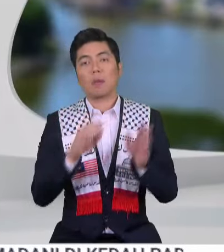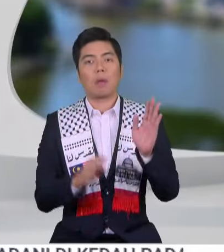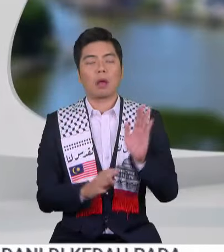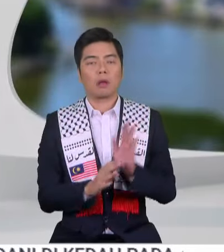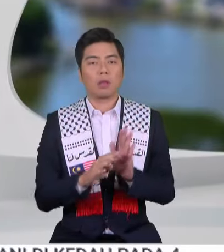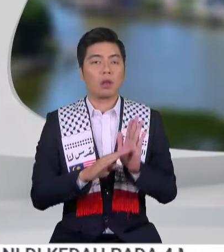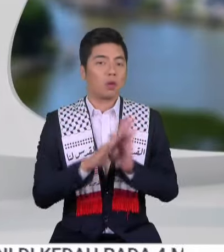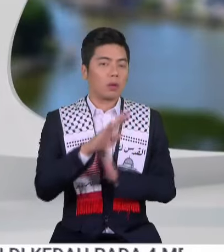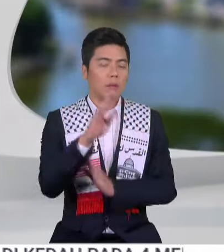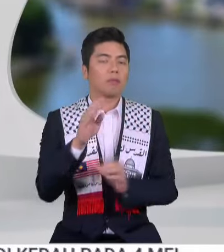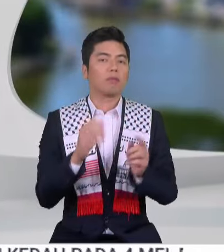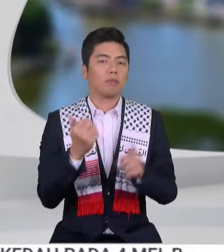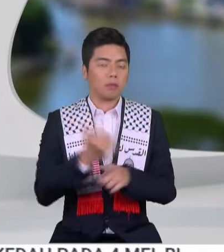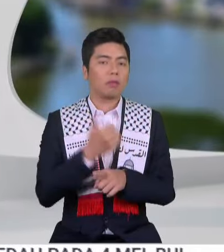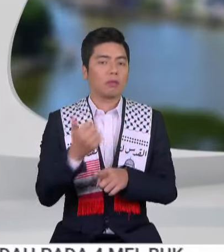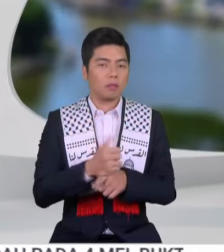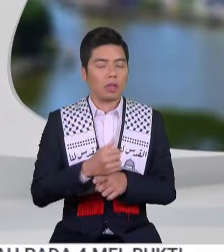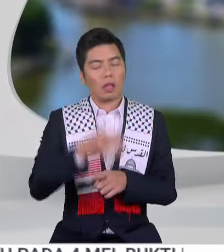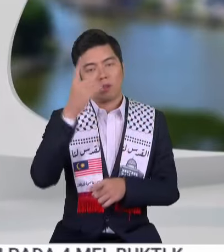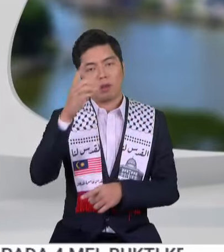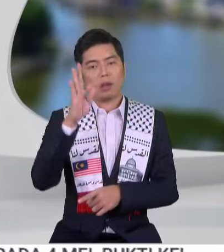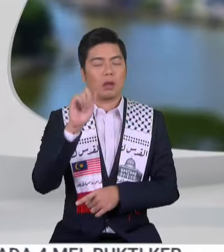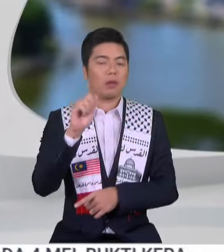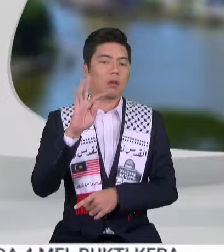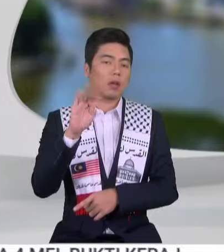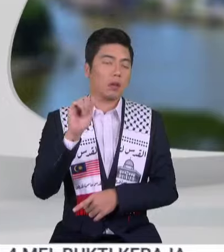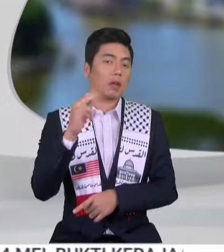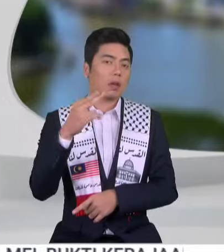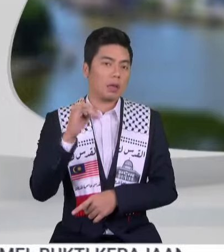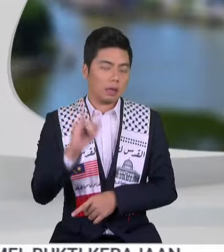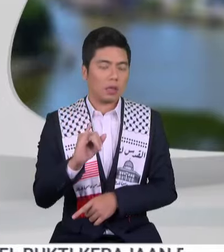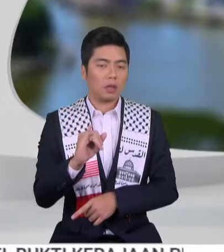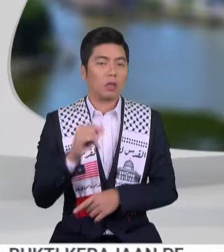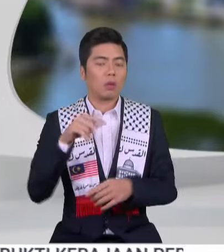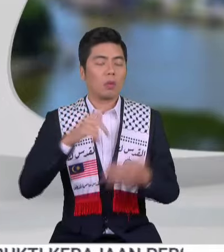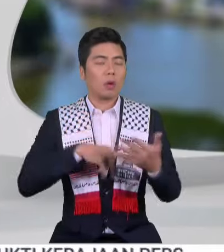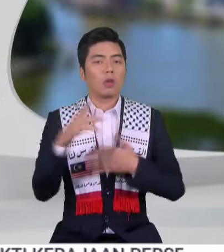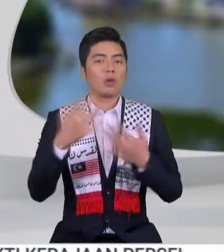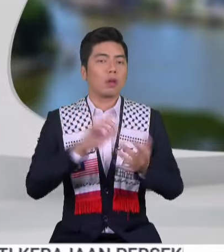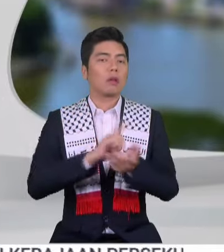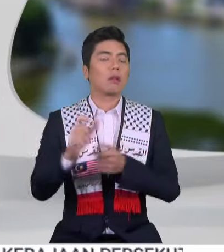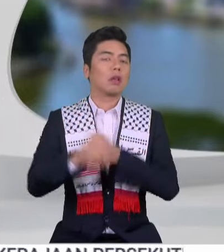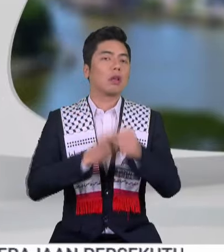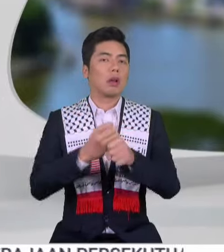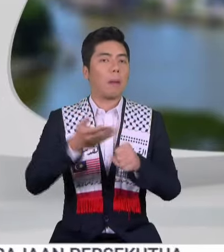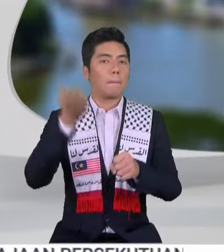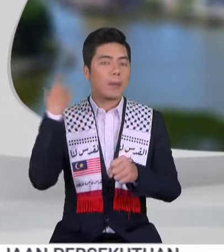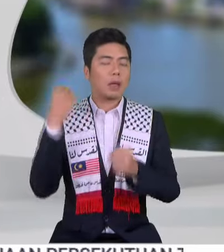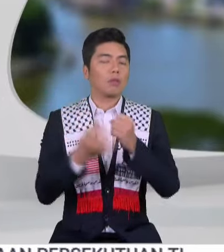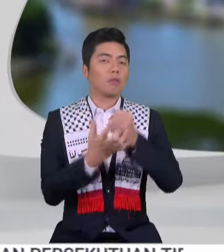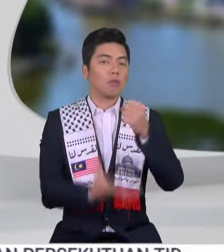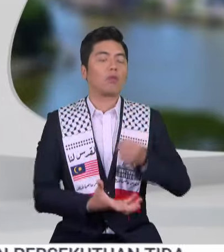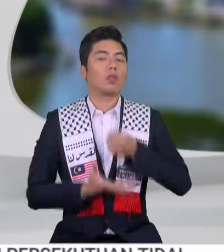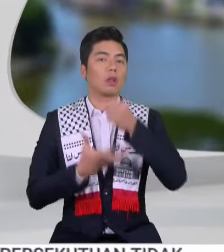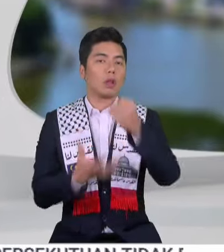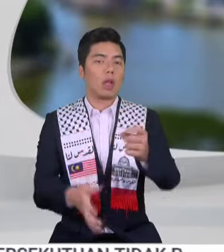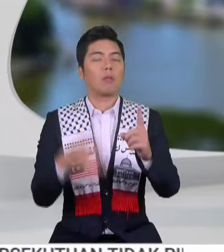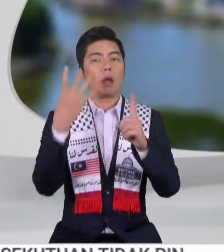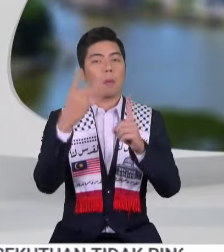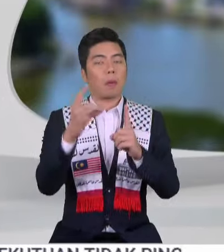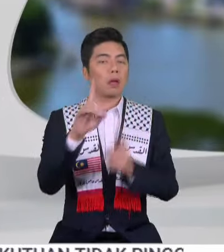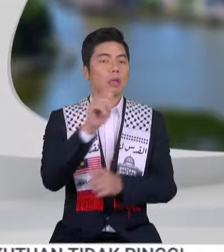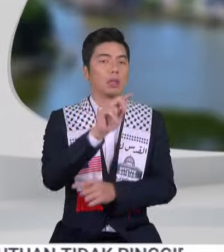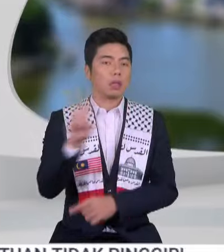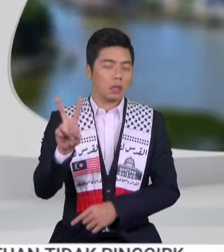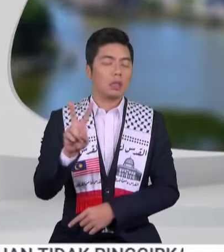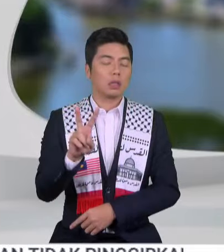Bakat, Datuk Dr. Anwar Rapai, program sebenarnya telah dimulakan tahun lepas dengan sumbangan sebanyak 18 buah TV